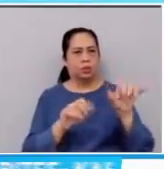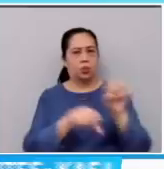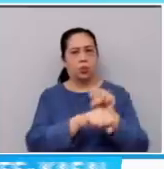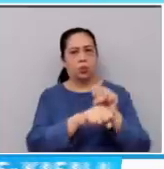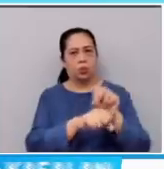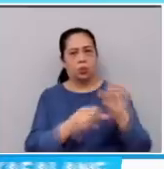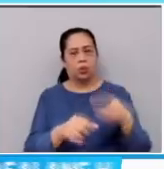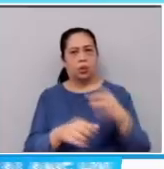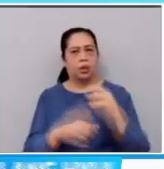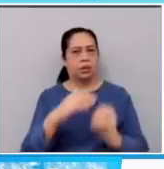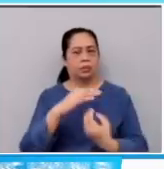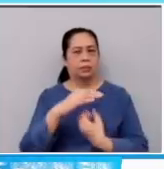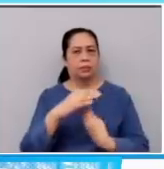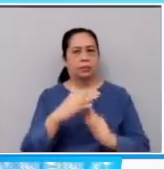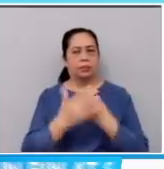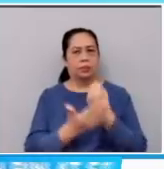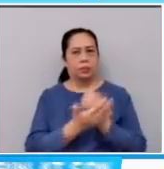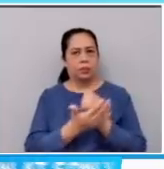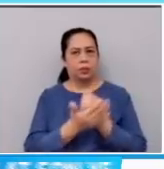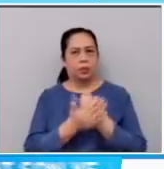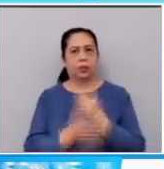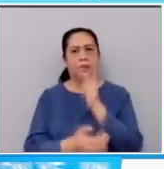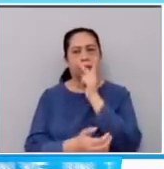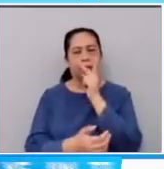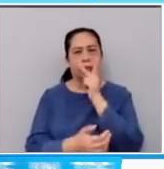wage earners na nasa pribadong sektor.